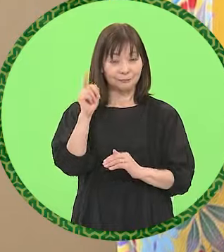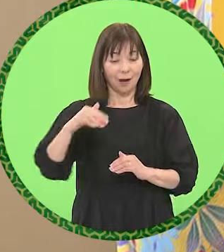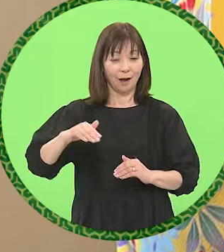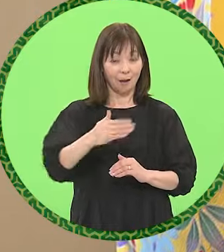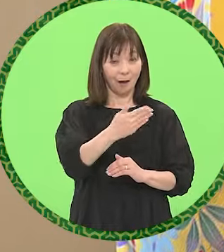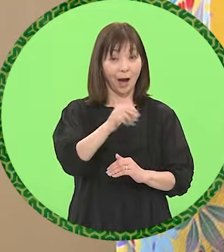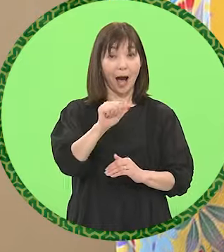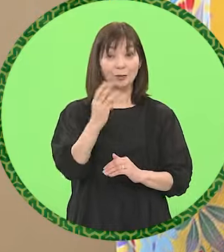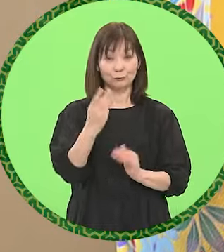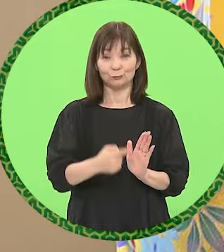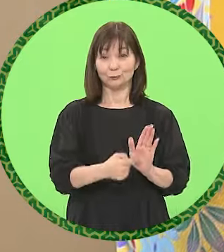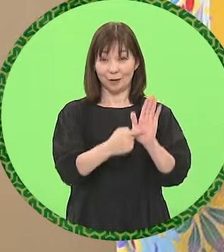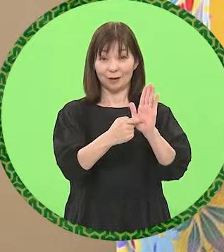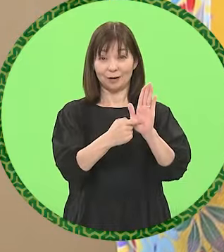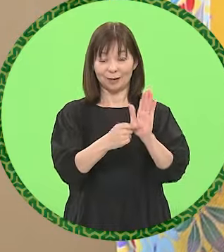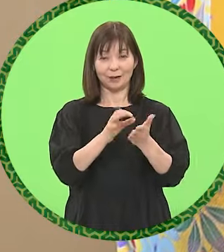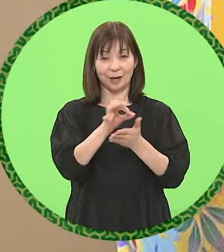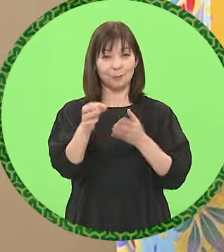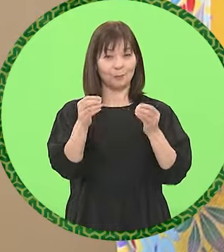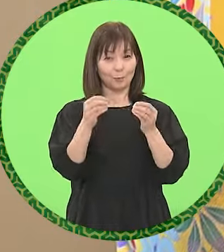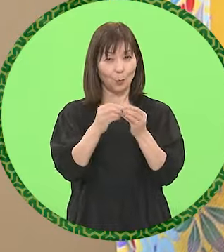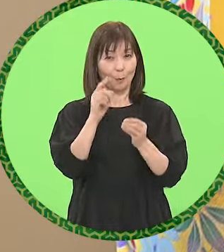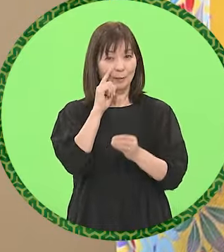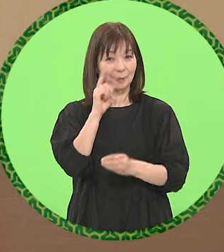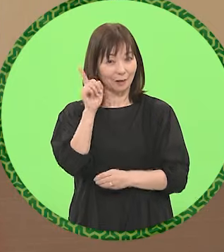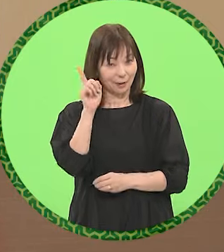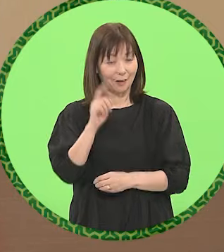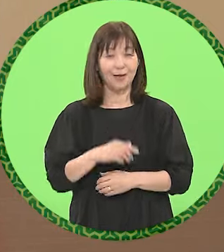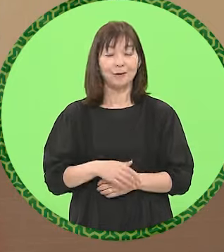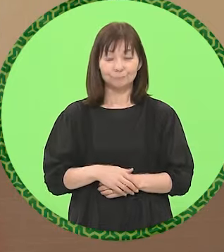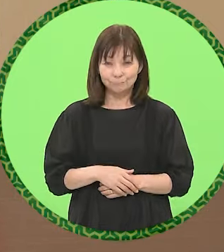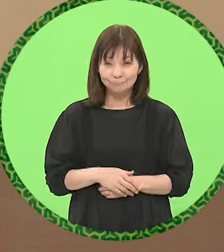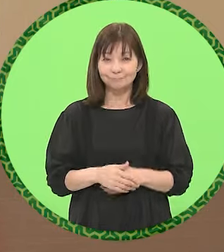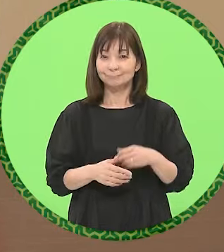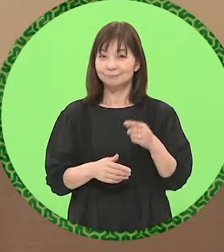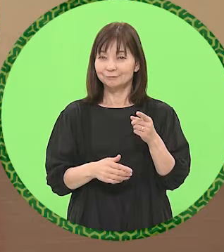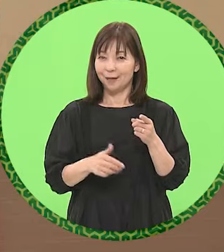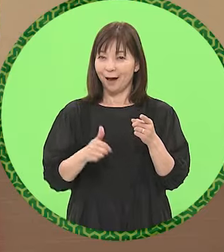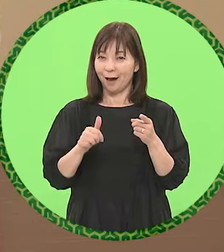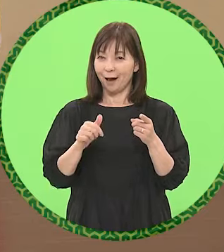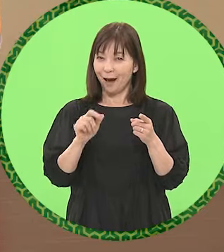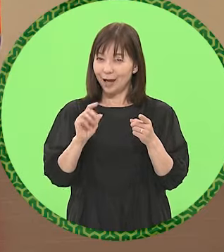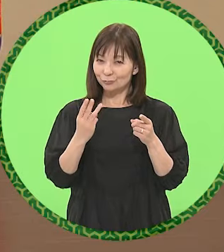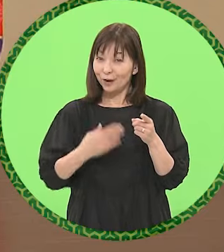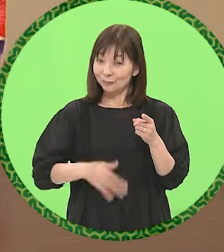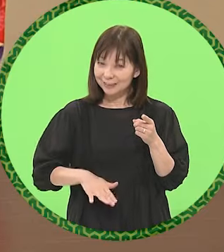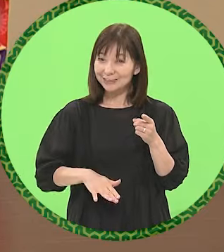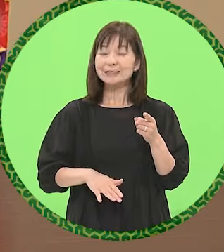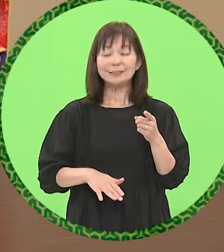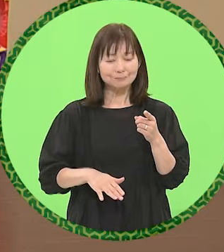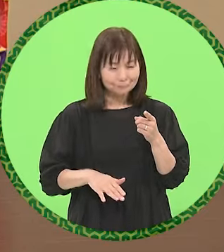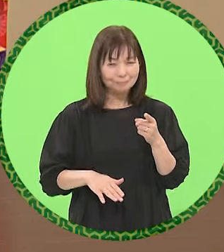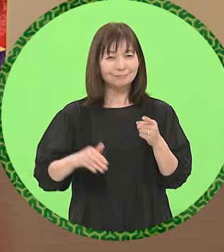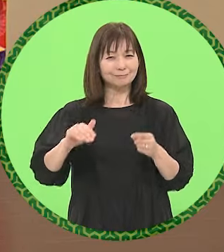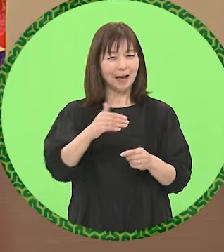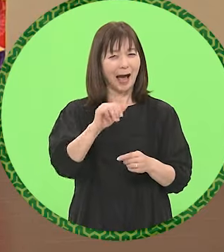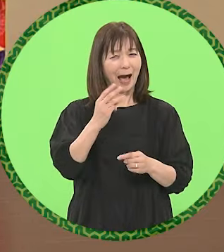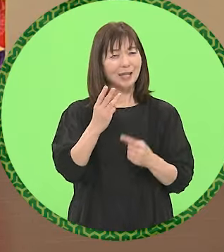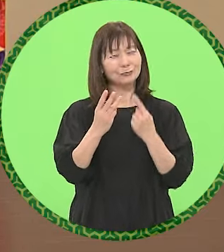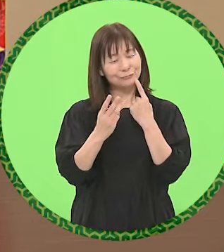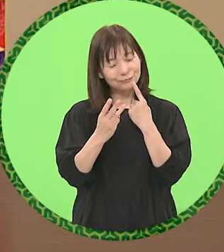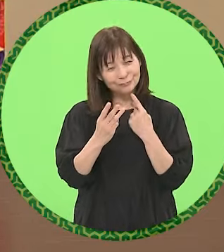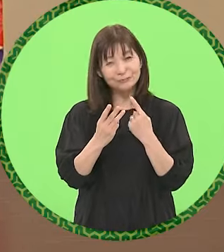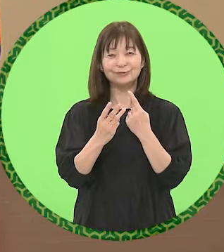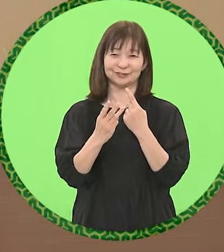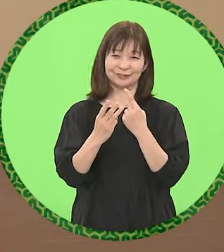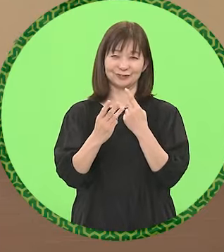は鮎も有名じゃ。買い出しがてら見てまいれ。 おう、Are you hungry?